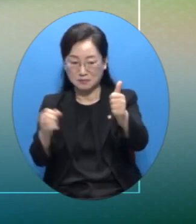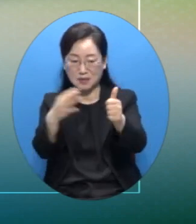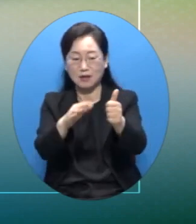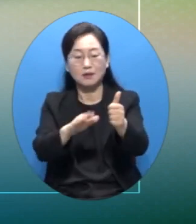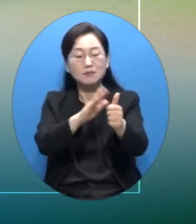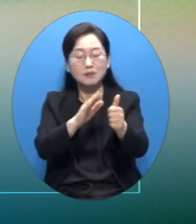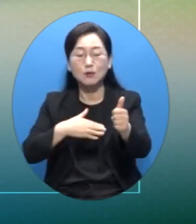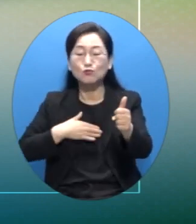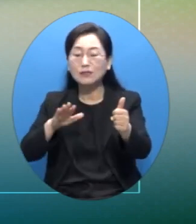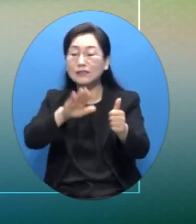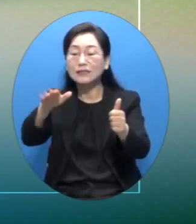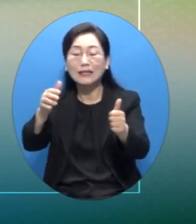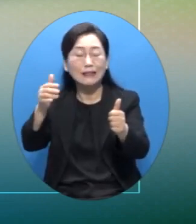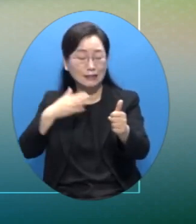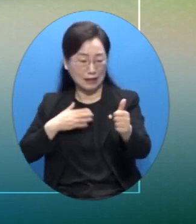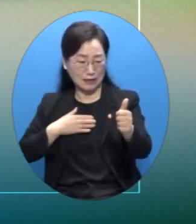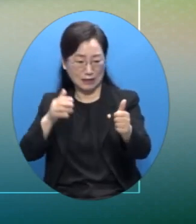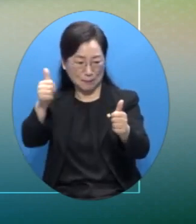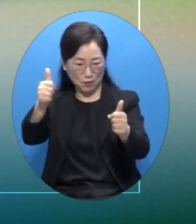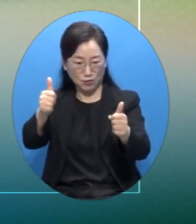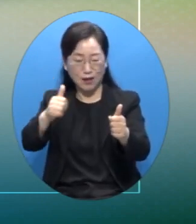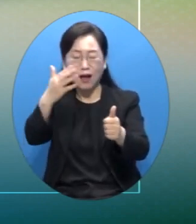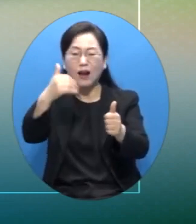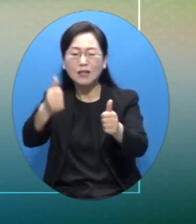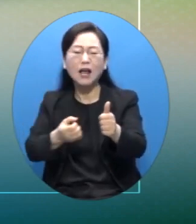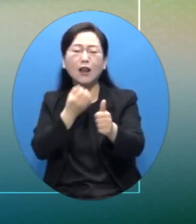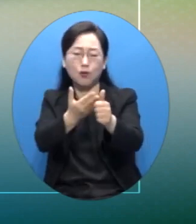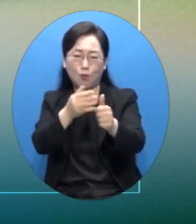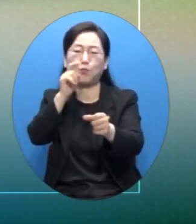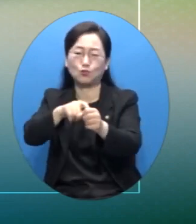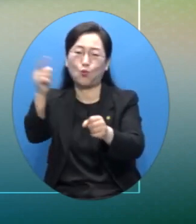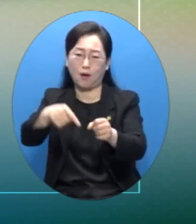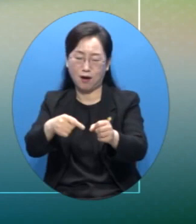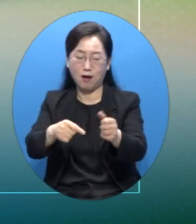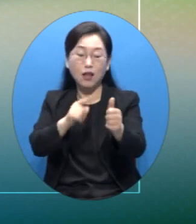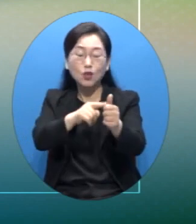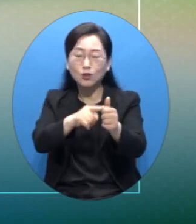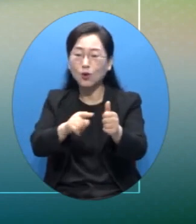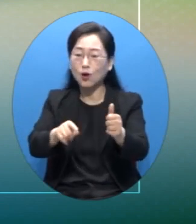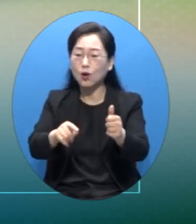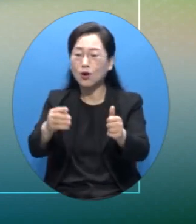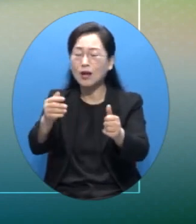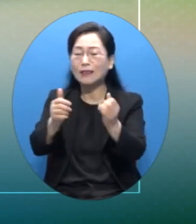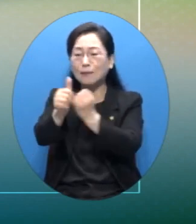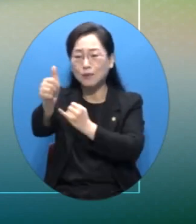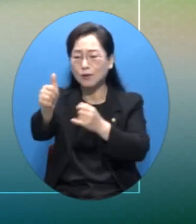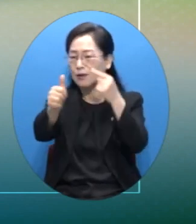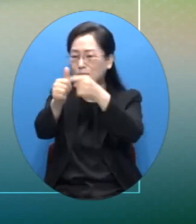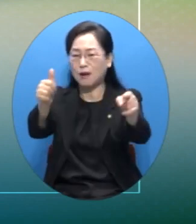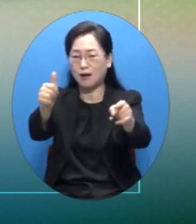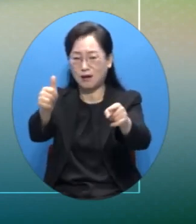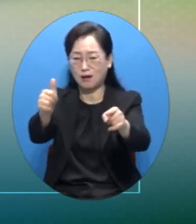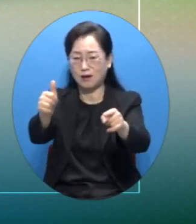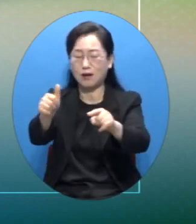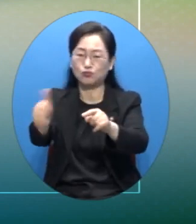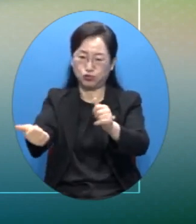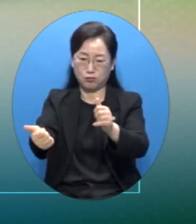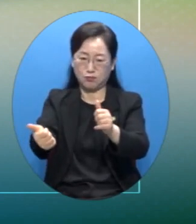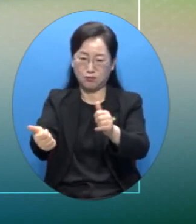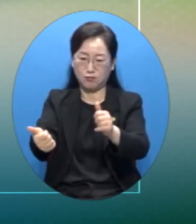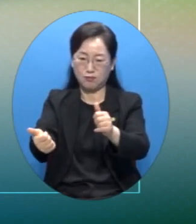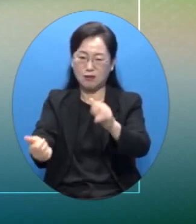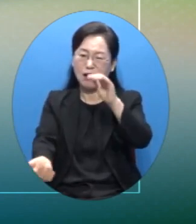남편들은 하나님을 알려주기 위해서 이곳에 왔었습니다. 당신들이 그들을 죽여 뜻을 이루지 못했지요. 우리는